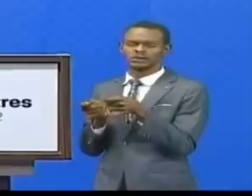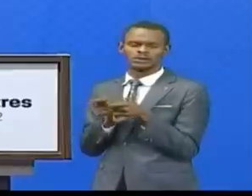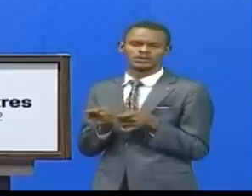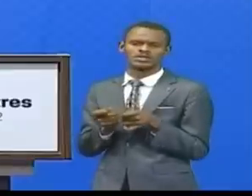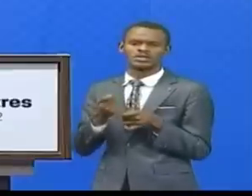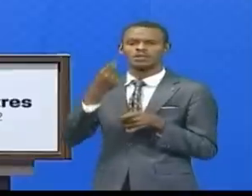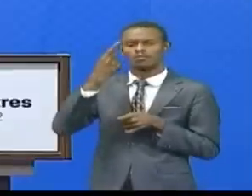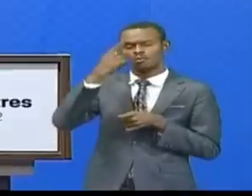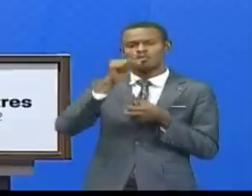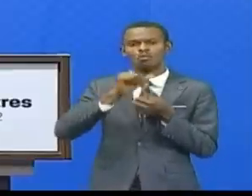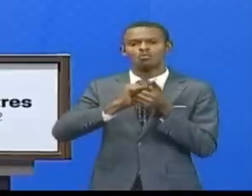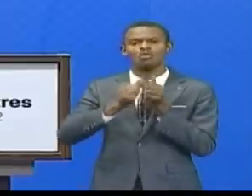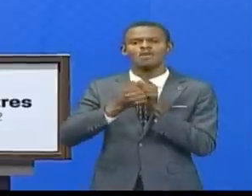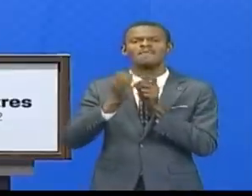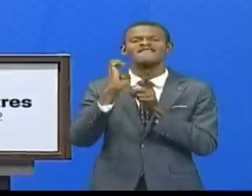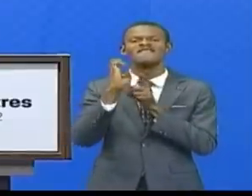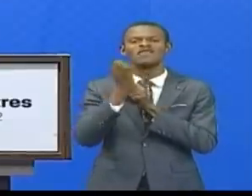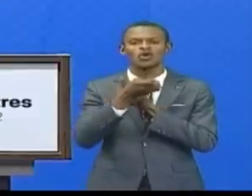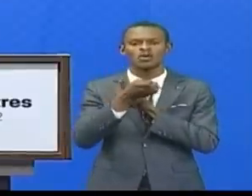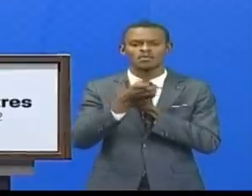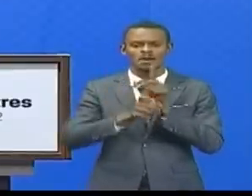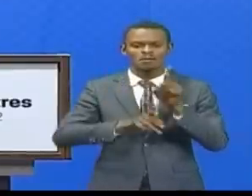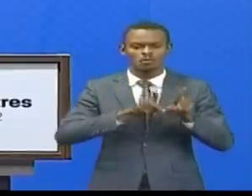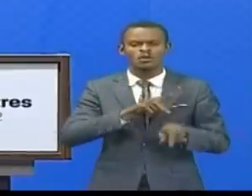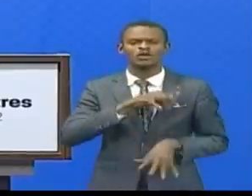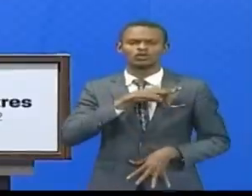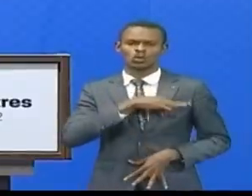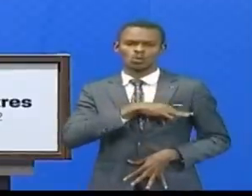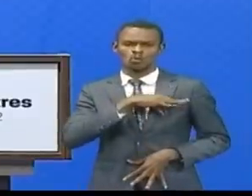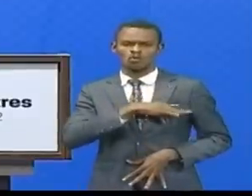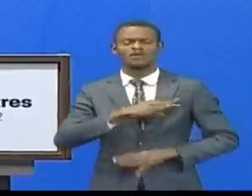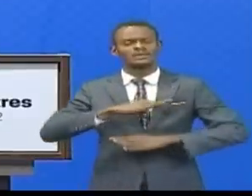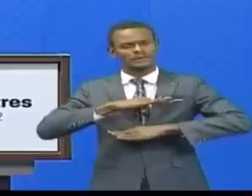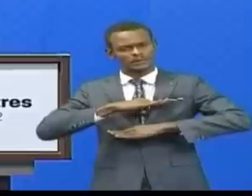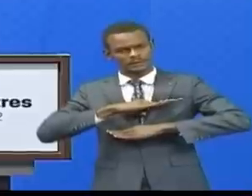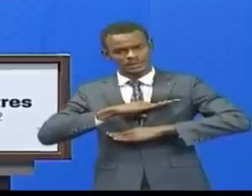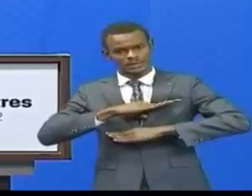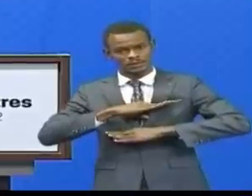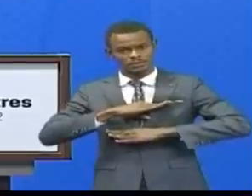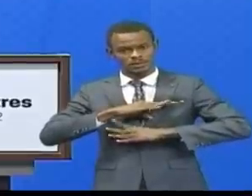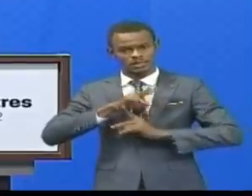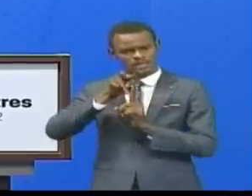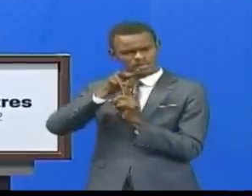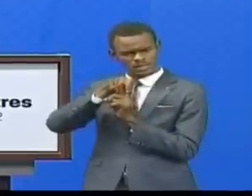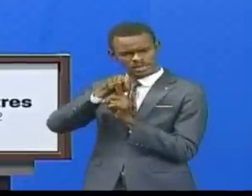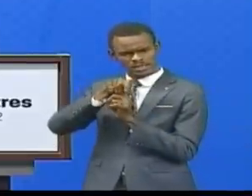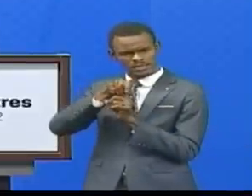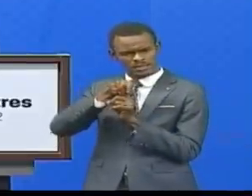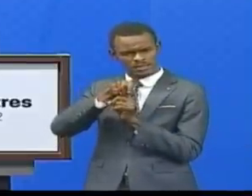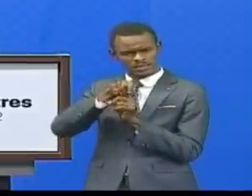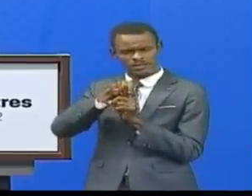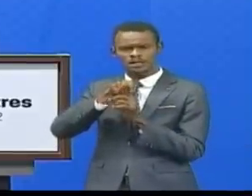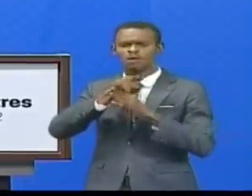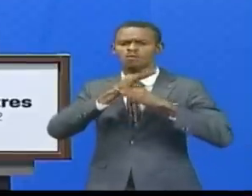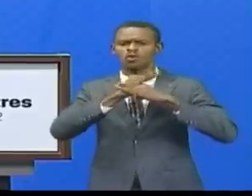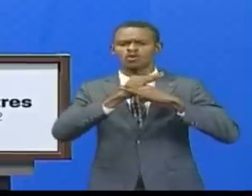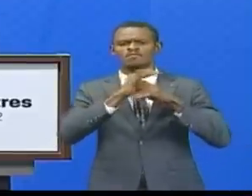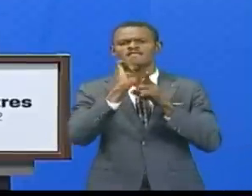des populations et garantir la durabilité environnementale en Afrique ont été prises.